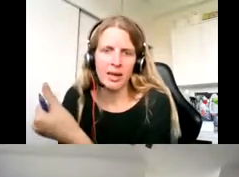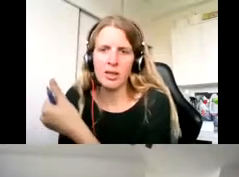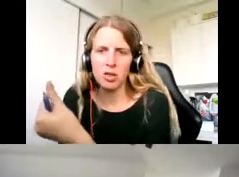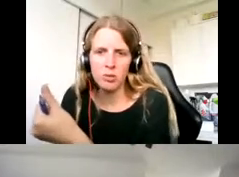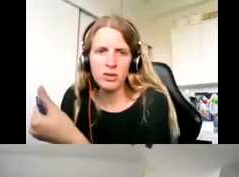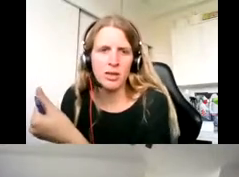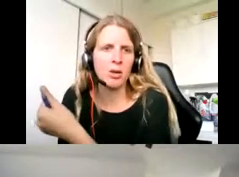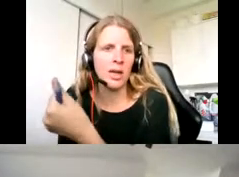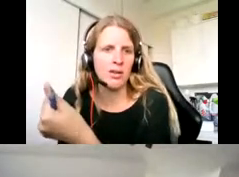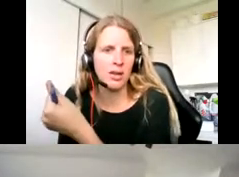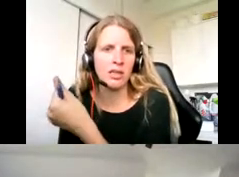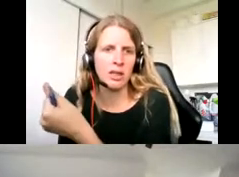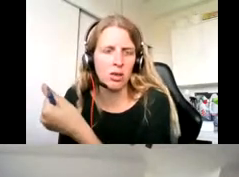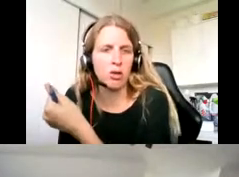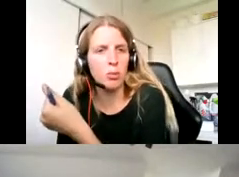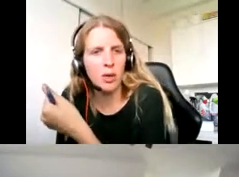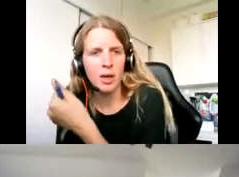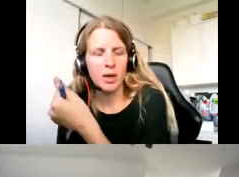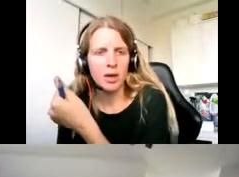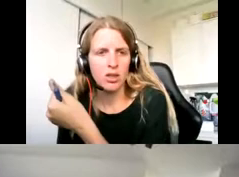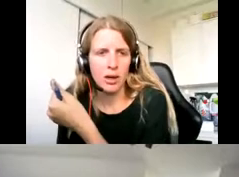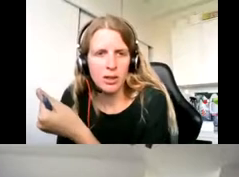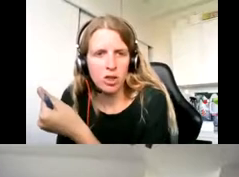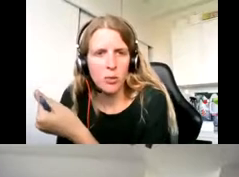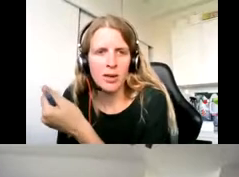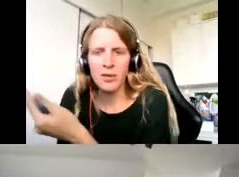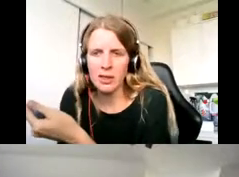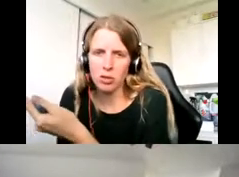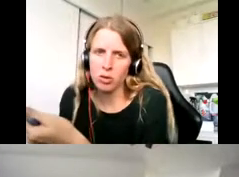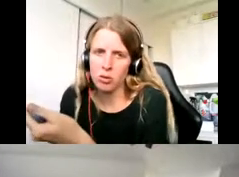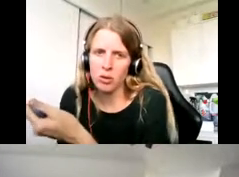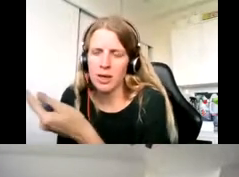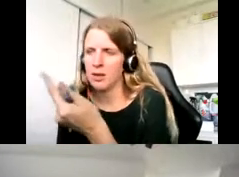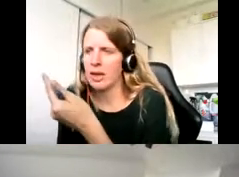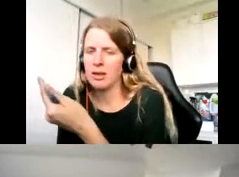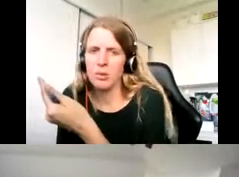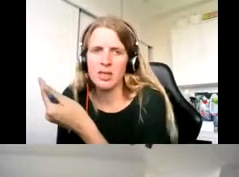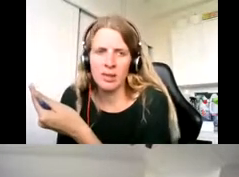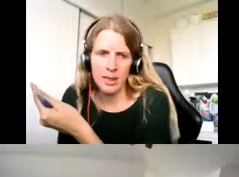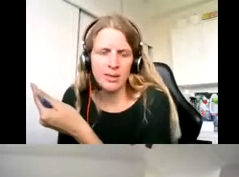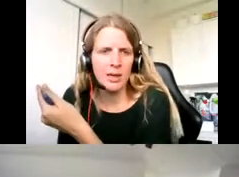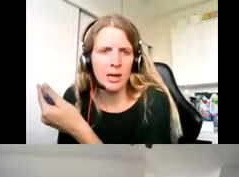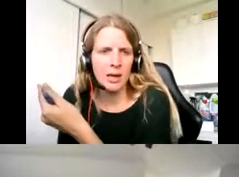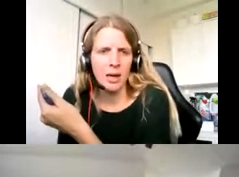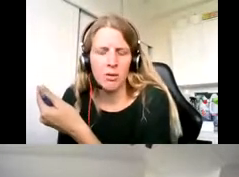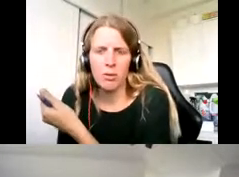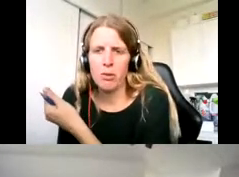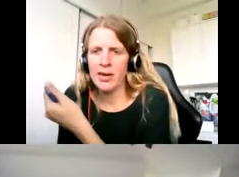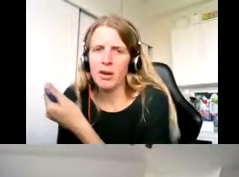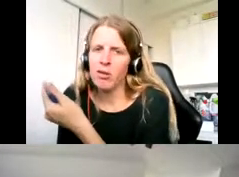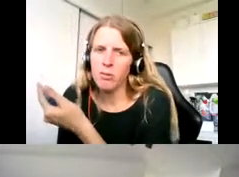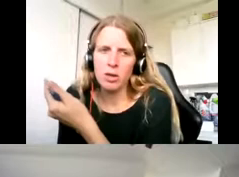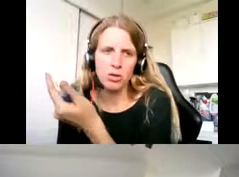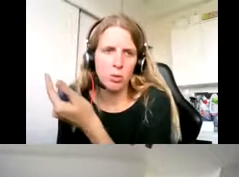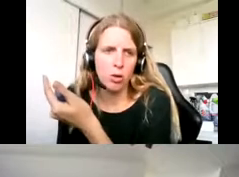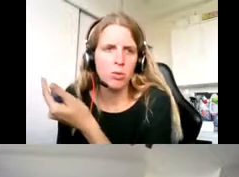graag dat je langskomt? Vind je dat oké dat er een externe groep zou langskomen? En anderzijds ook gewoon de bestaande maatregelen. We